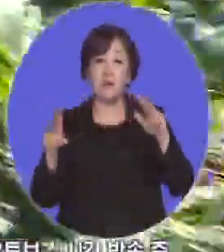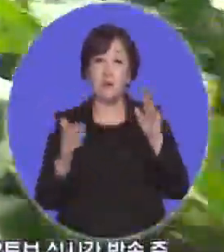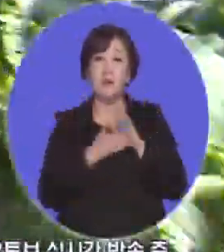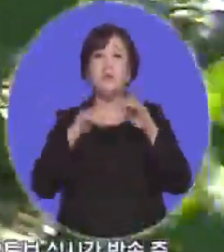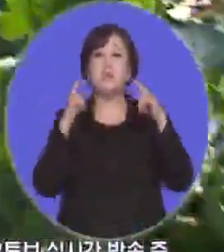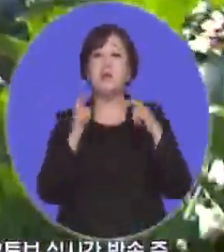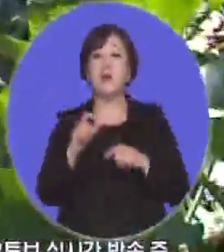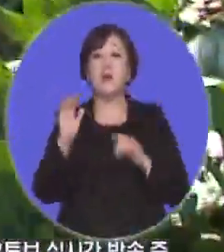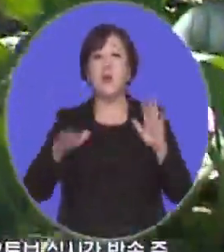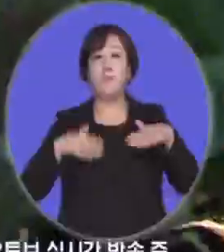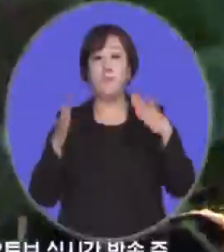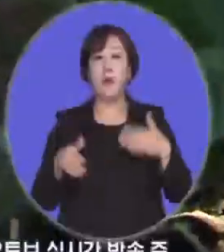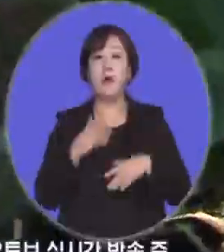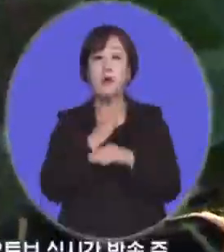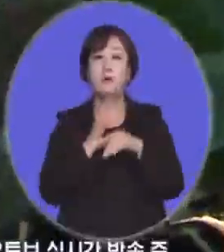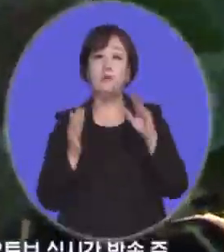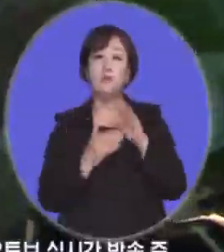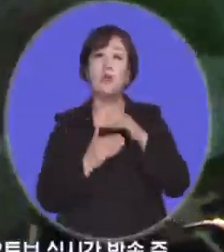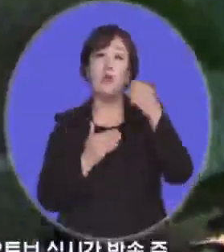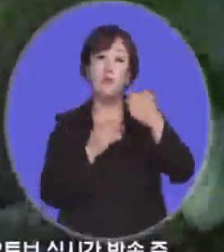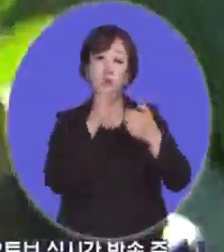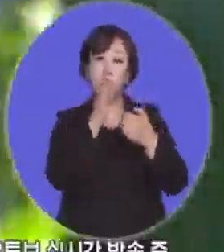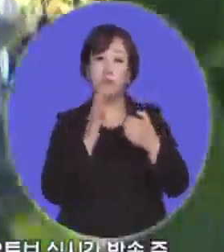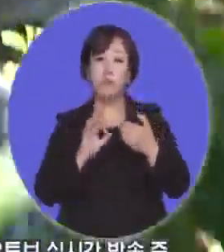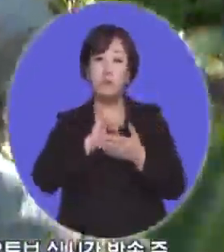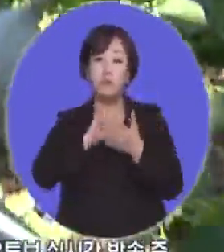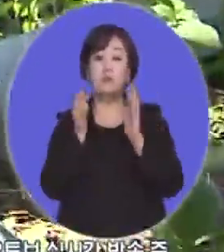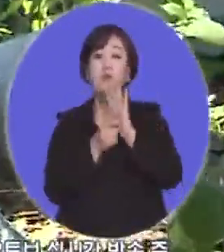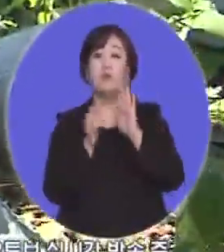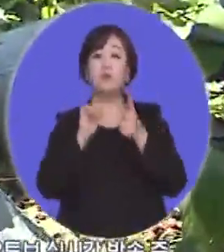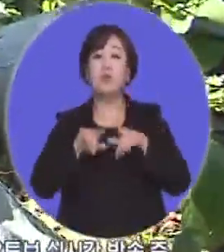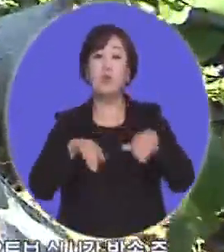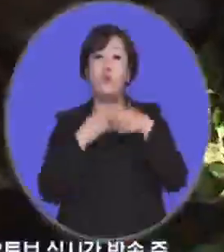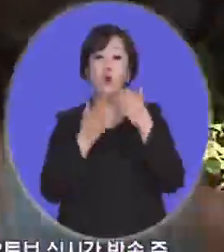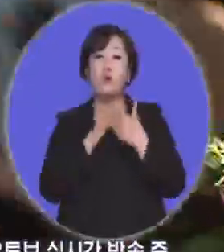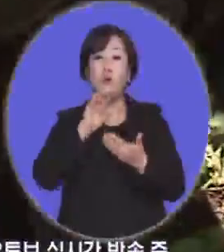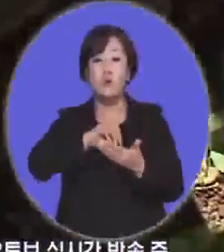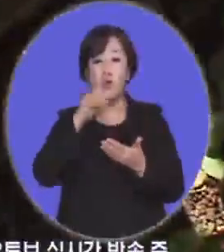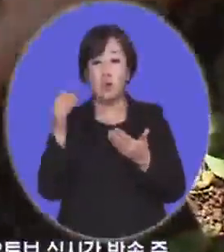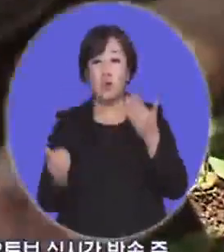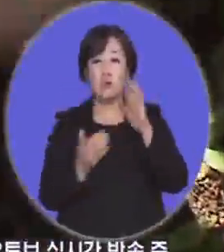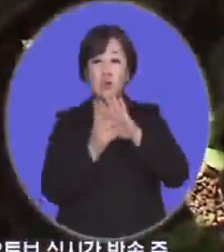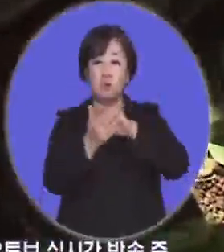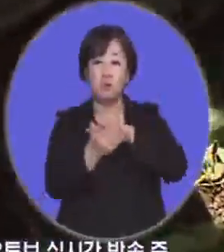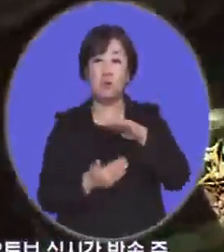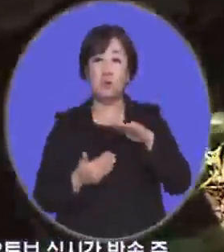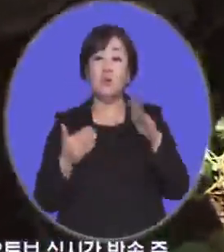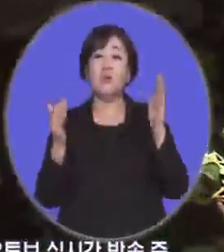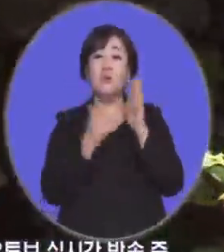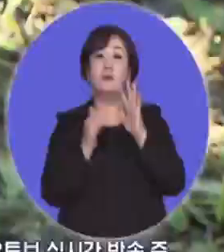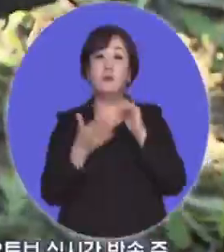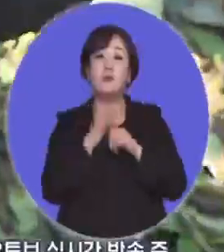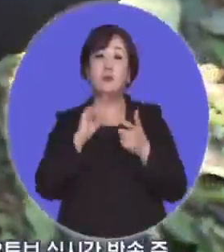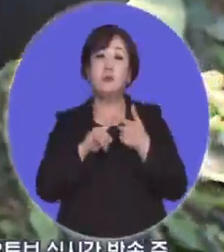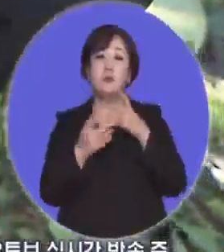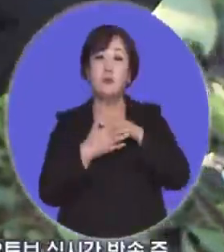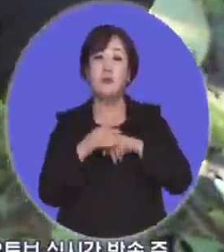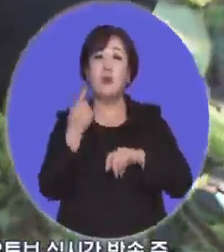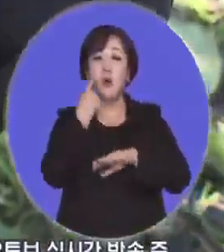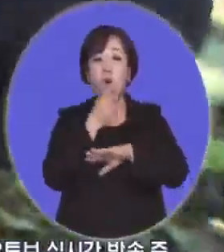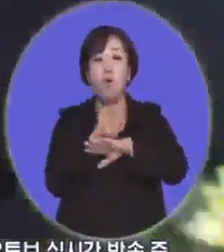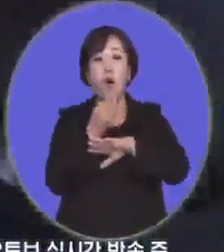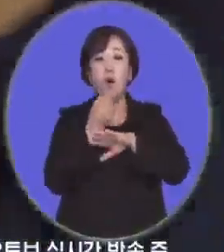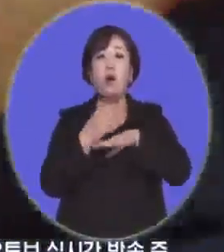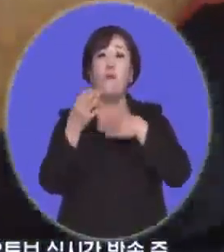강풍에 울산 배 재배 면적의 90%가 낙과 피해를 입었으나 미리 수확을 끝낸 황금배와 원황은 아무런